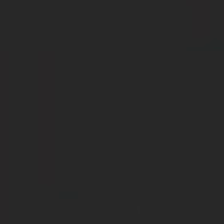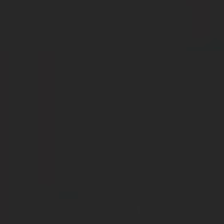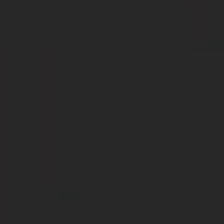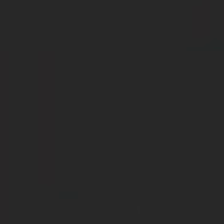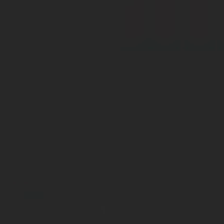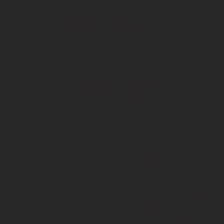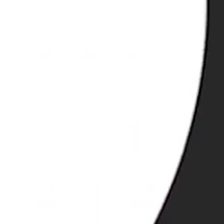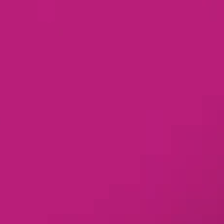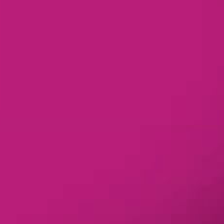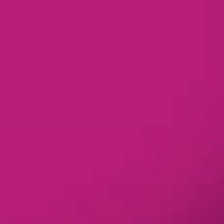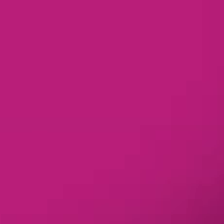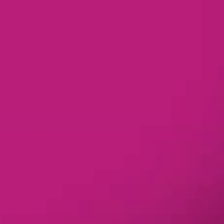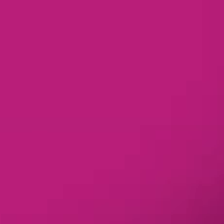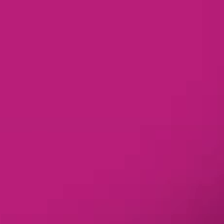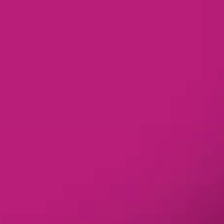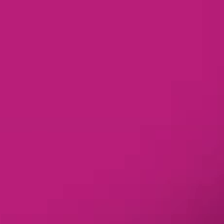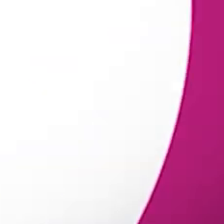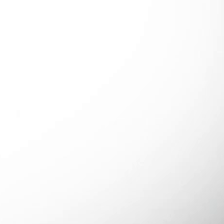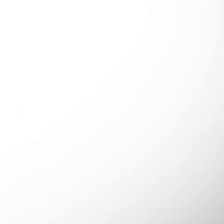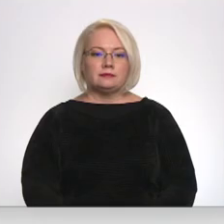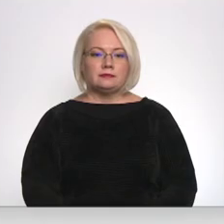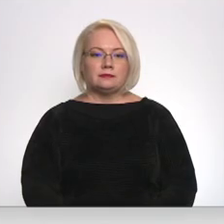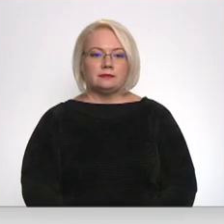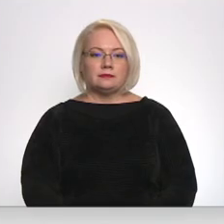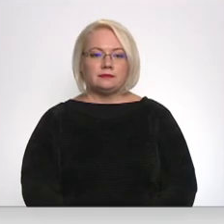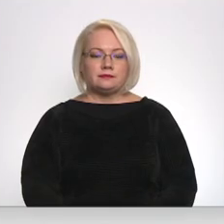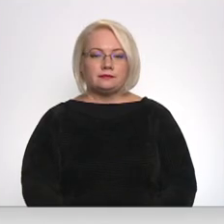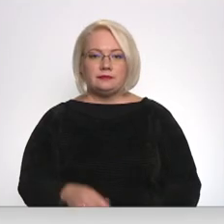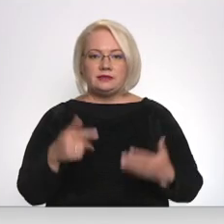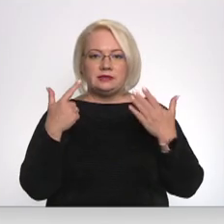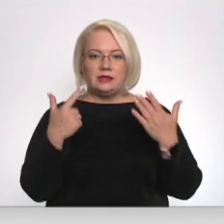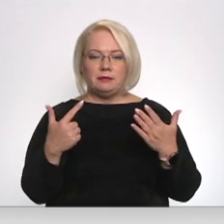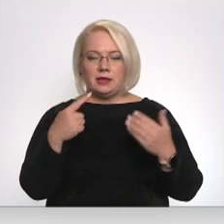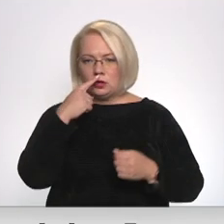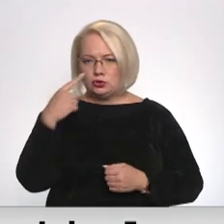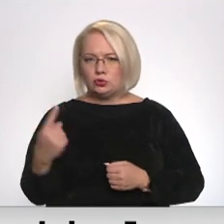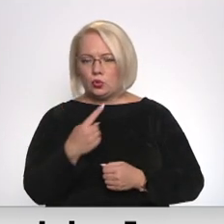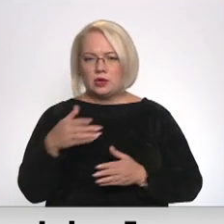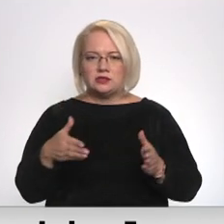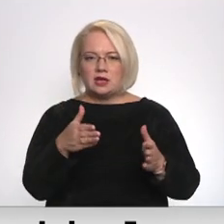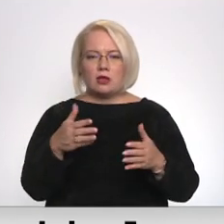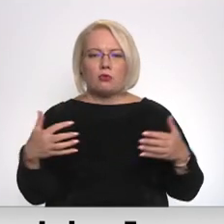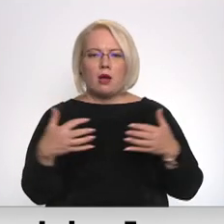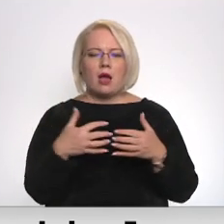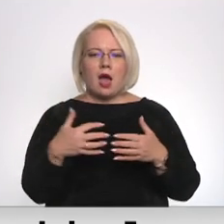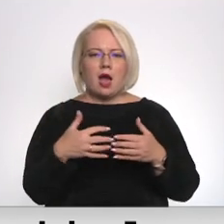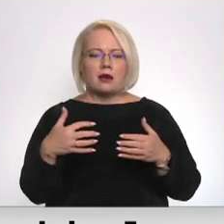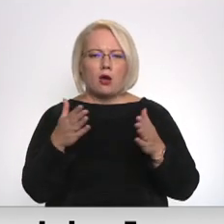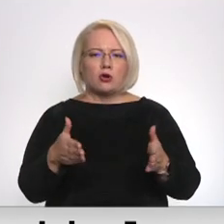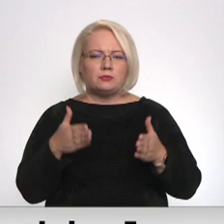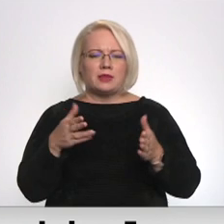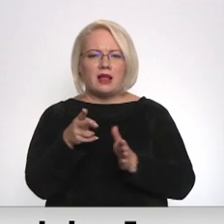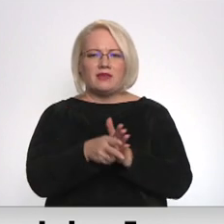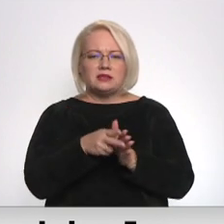Re, viss ēters ir te! 7 stundas ceļā no kara hospitāļa vilcienā,